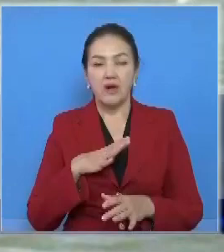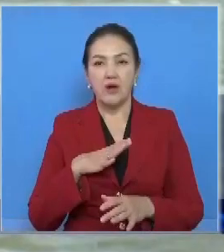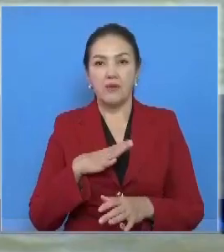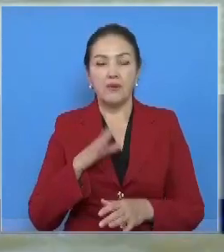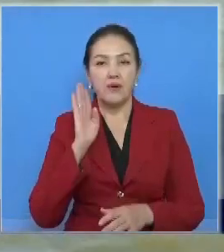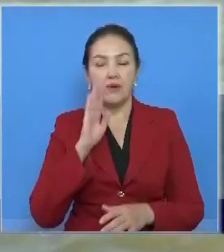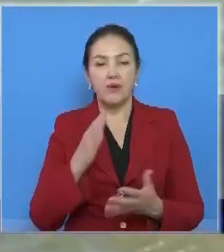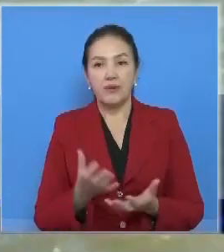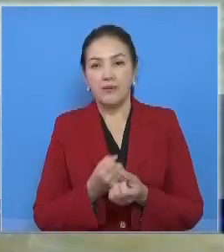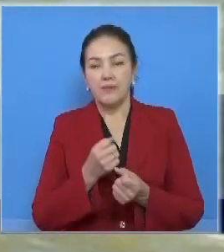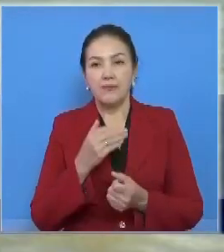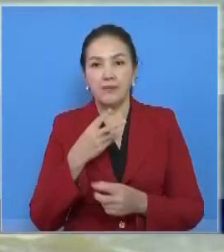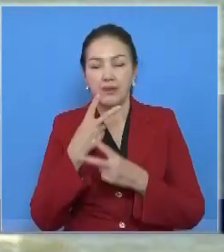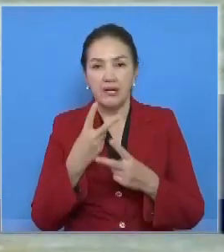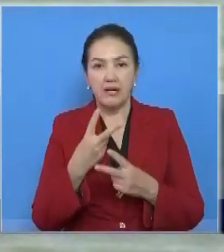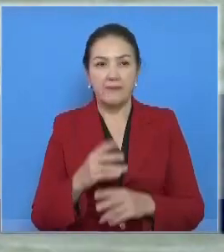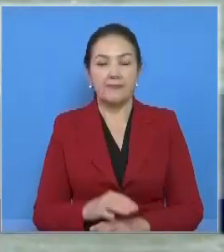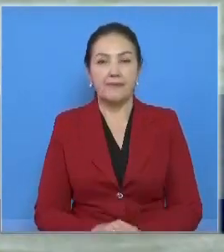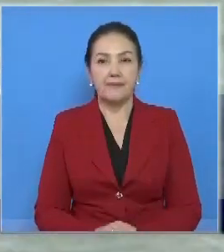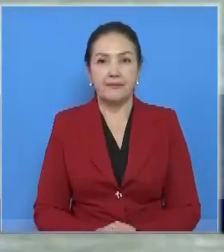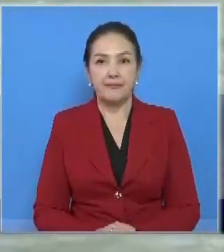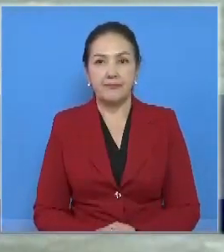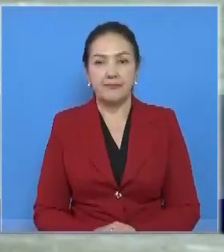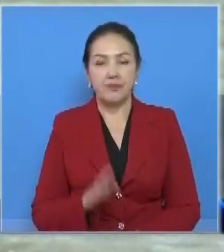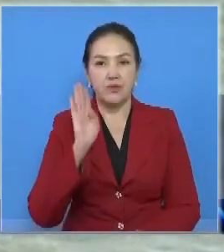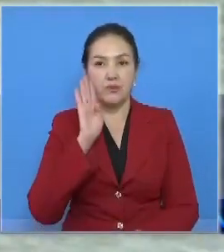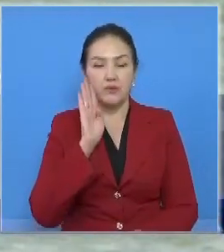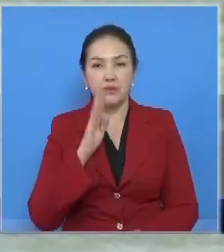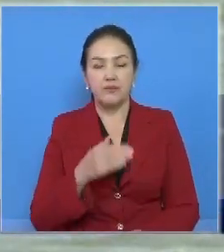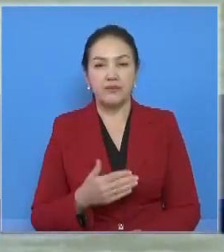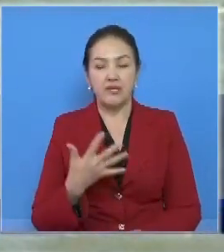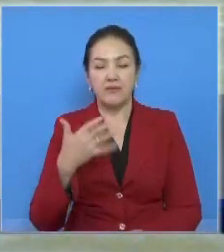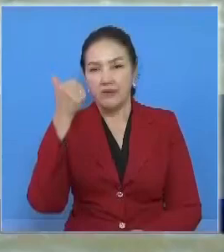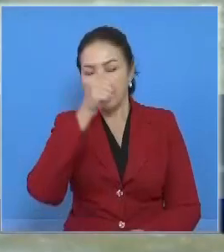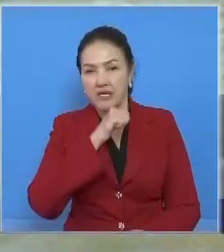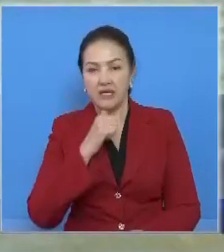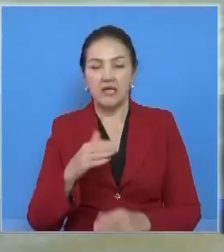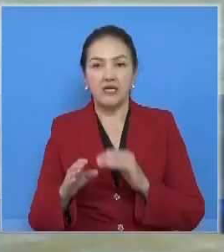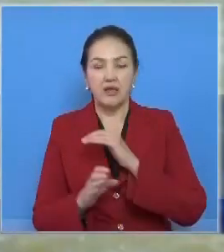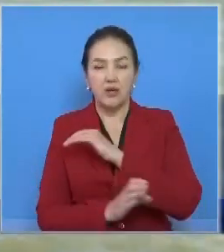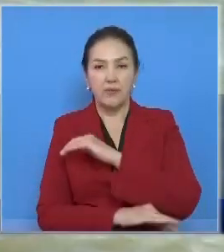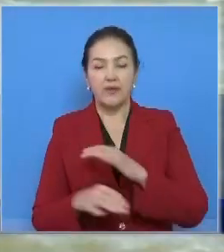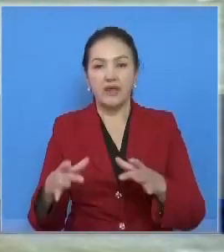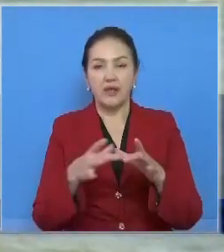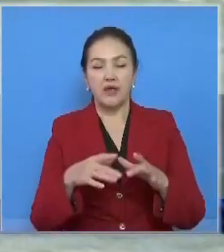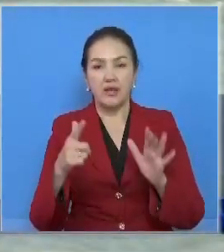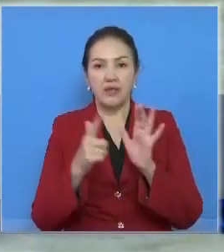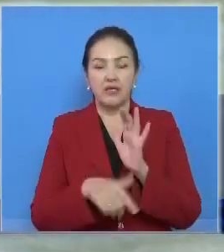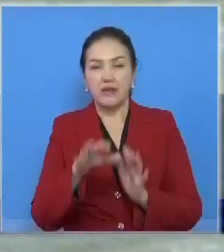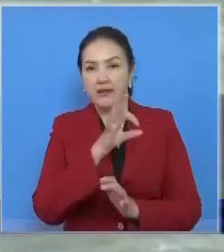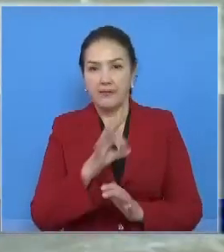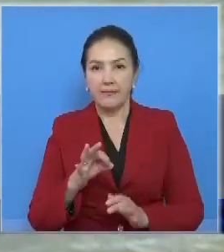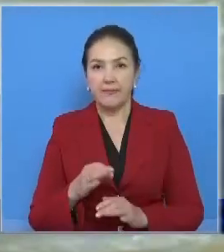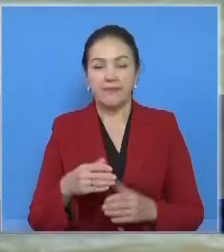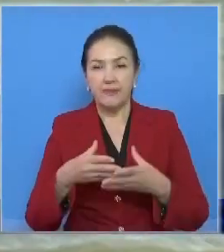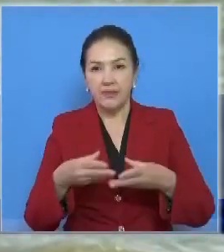су тапшылығы байқалады. Ол жақтарда су осы соңғы 5 жылда көлдердің 70%-ға жуығы